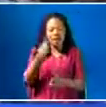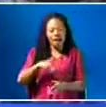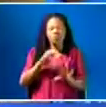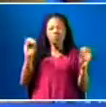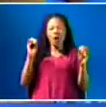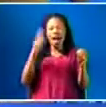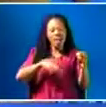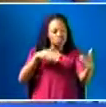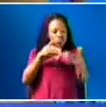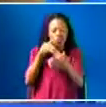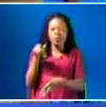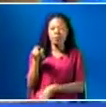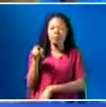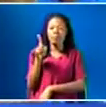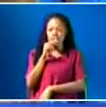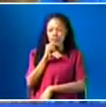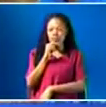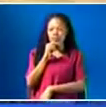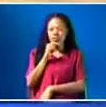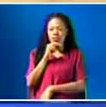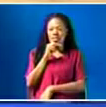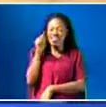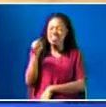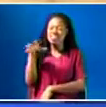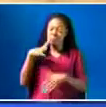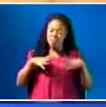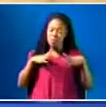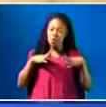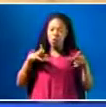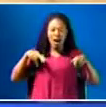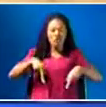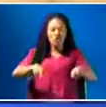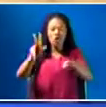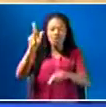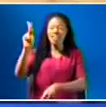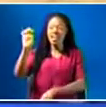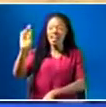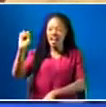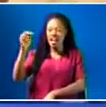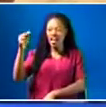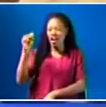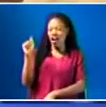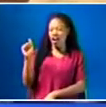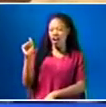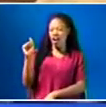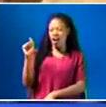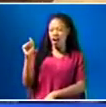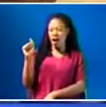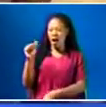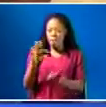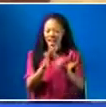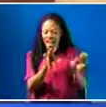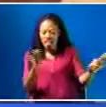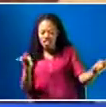to stop them. Hawa watu wa barabara wa Kenya ndio walipima hizi